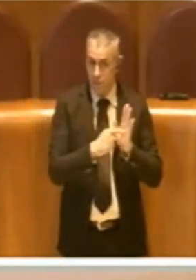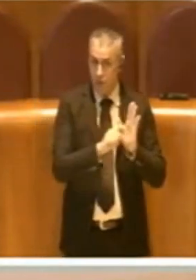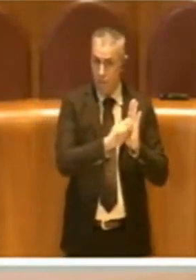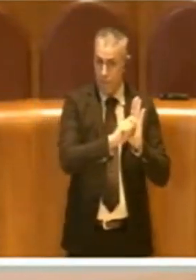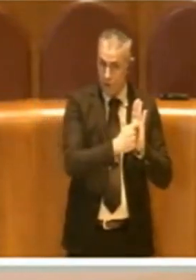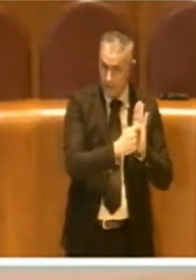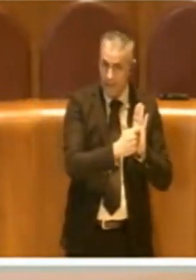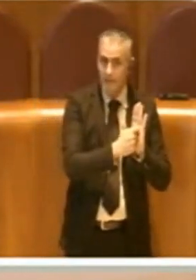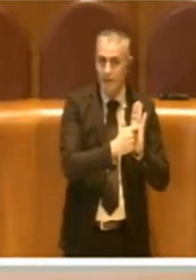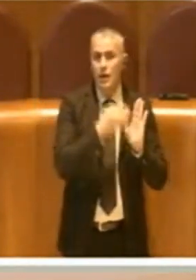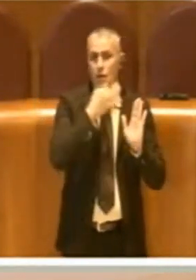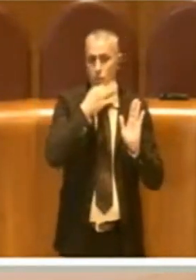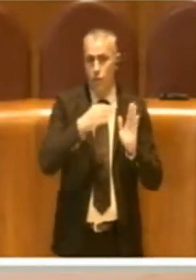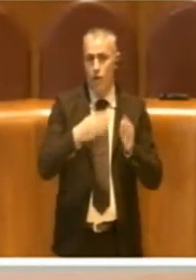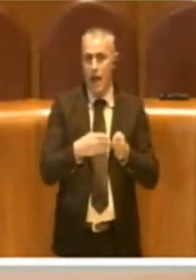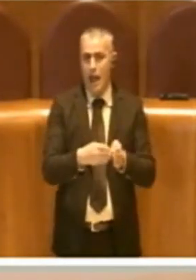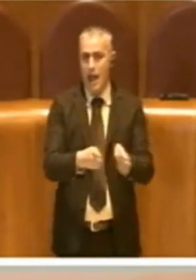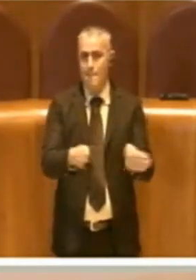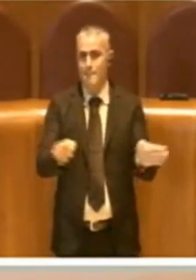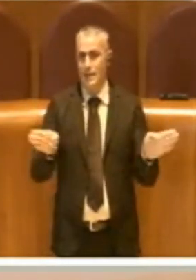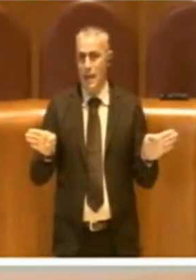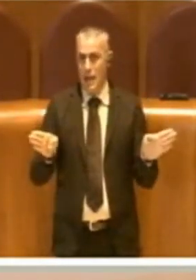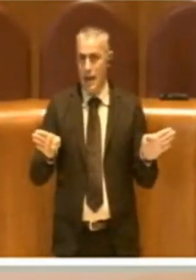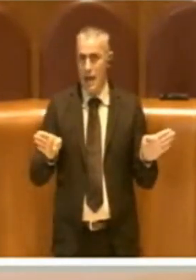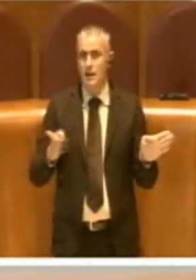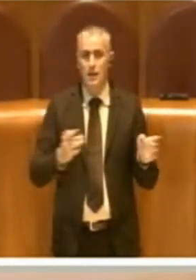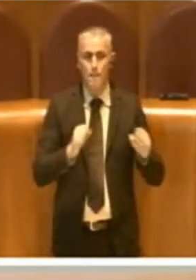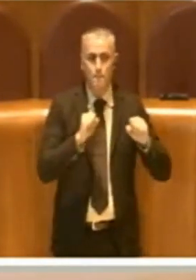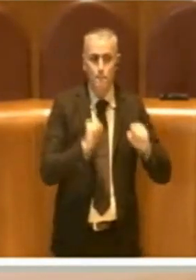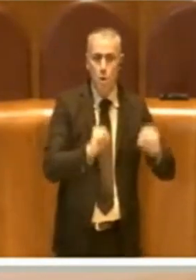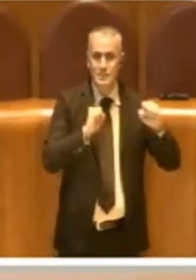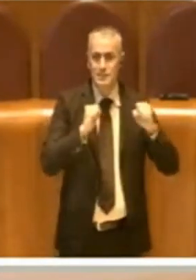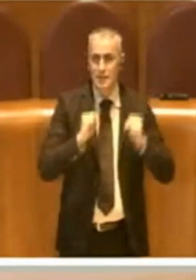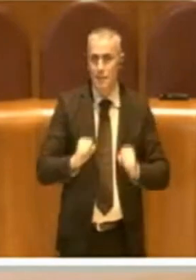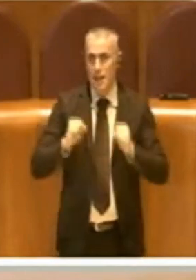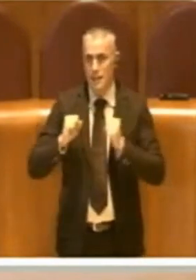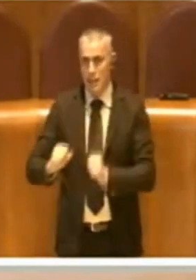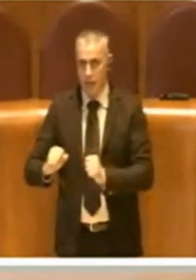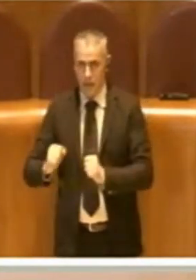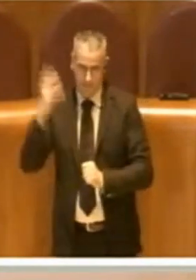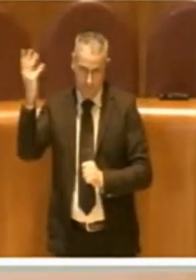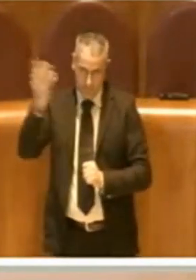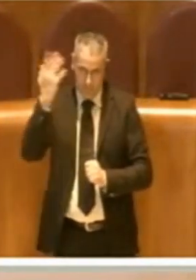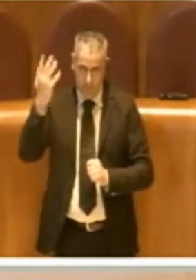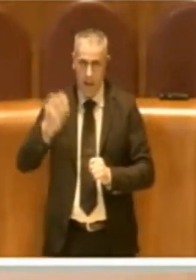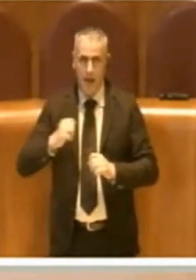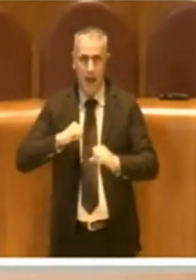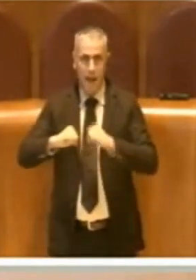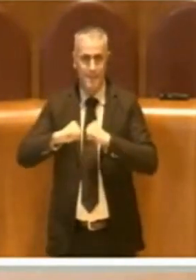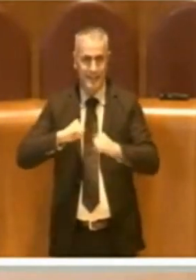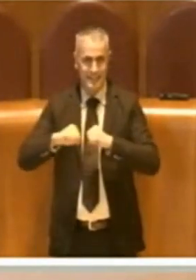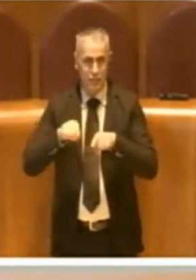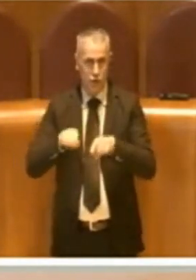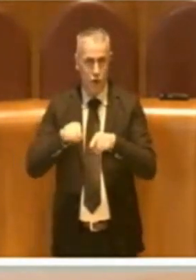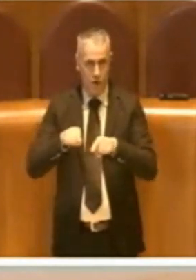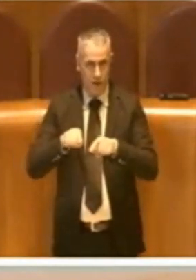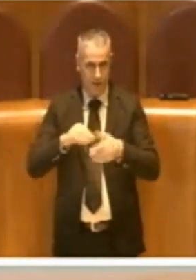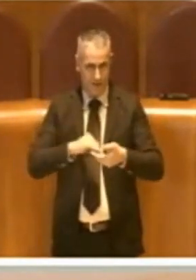ad ampliare le possibilità per quanto riguarda l'amministrazione